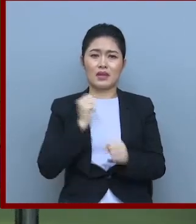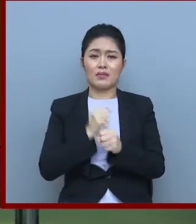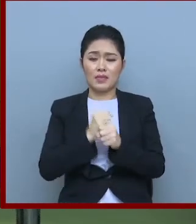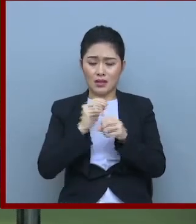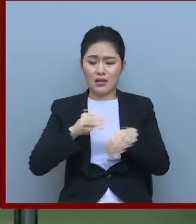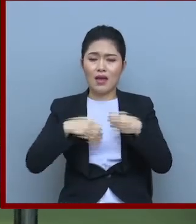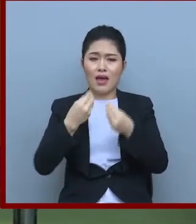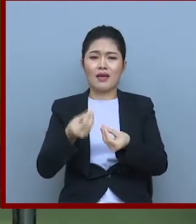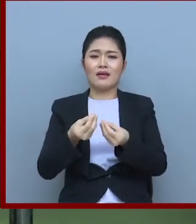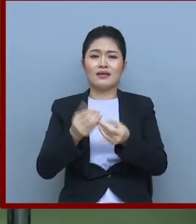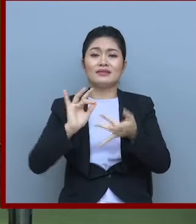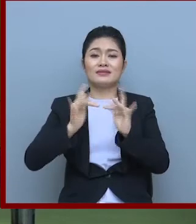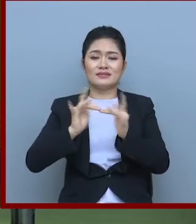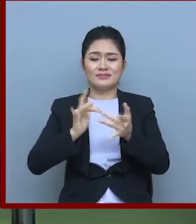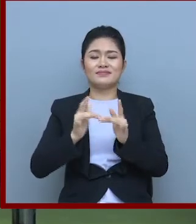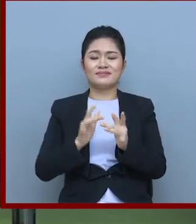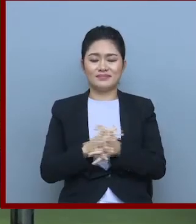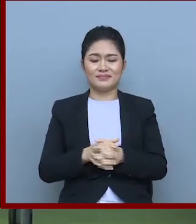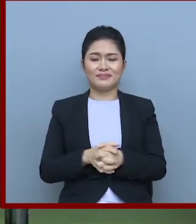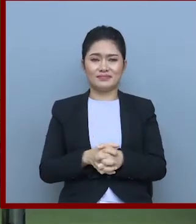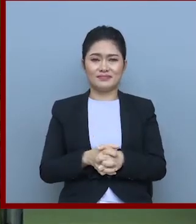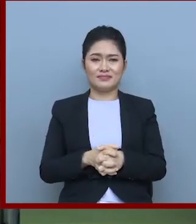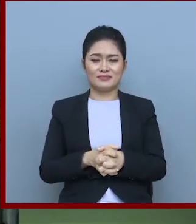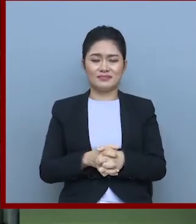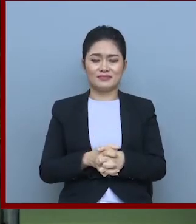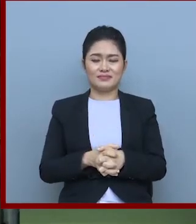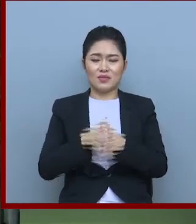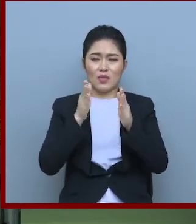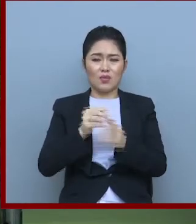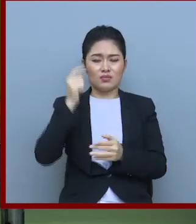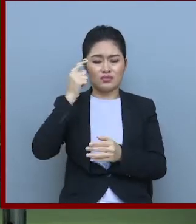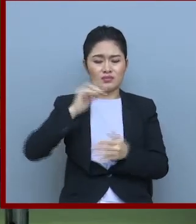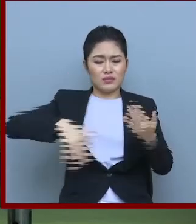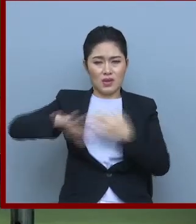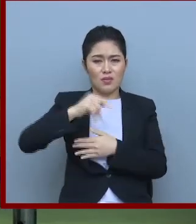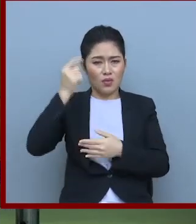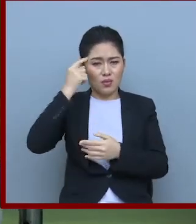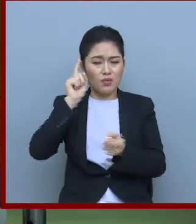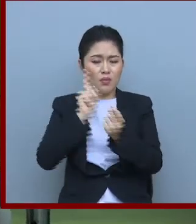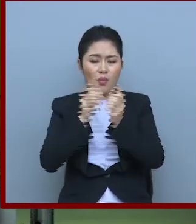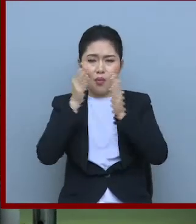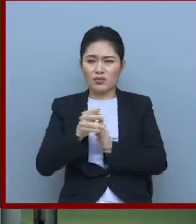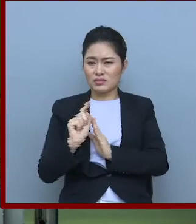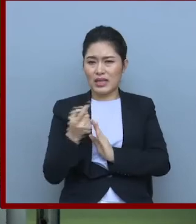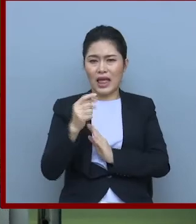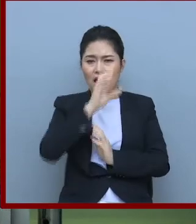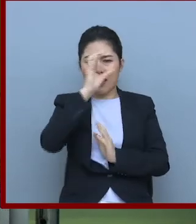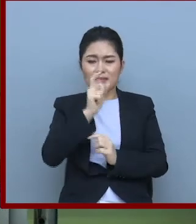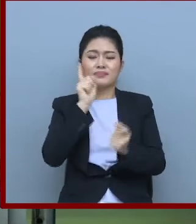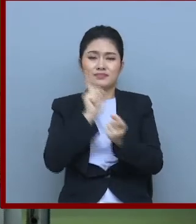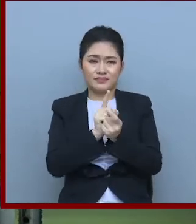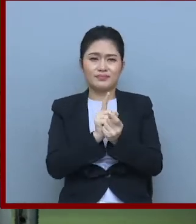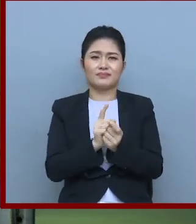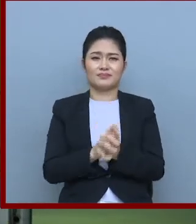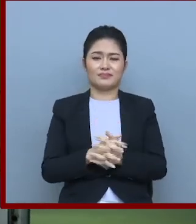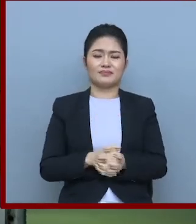สร้างมาเพื่อ Internet of Things โดยเฉพาะเลยนะครับ MQTT มารู้จักกับผู้ค้นพบนะครับ MQTT